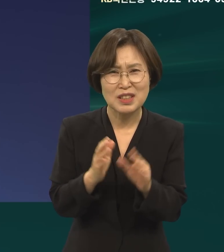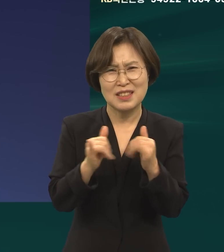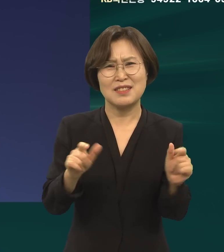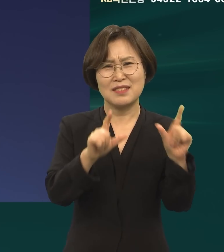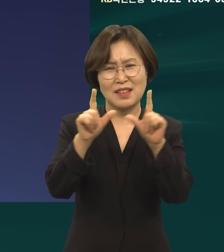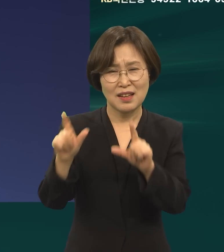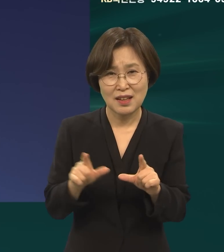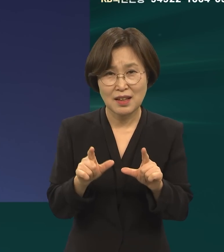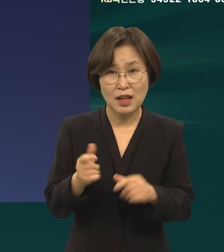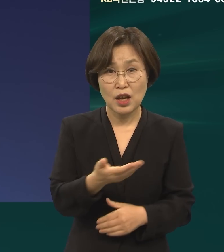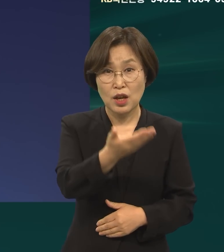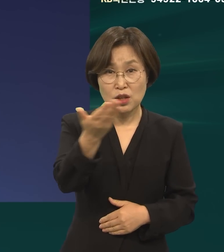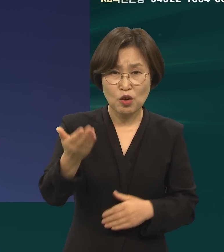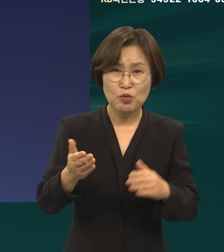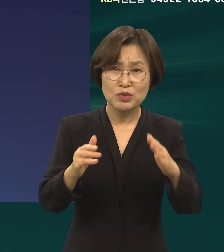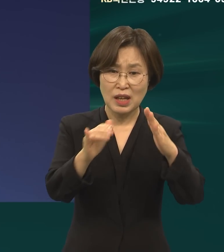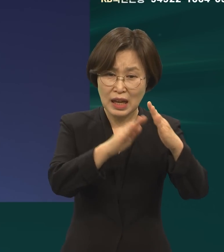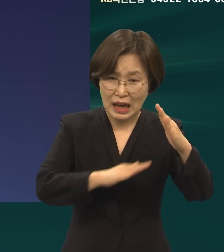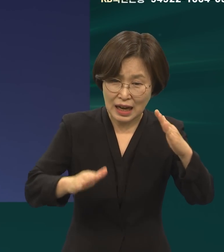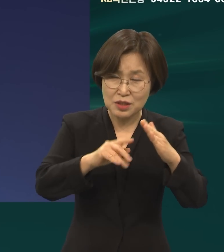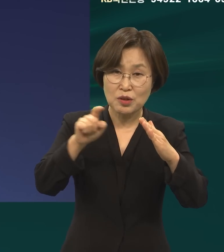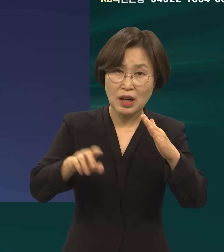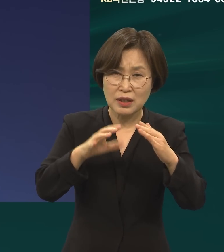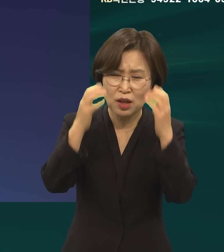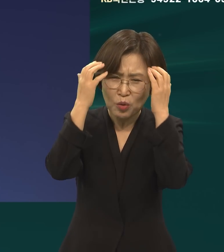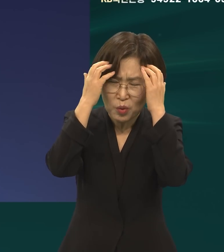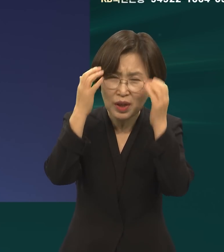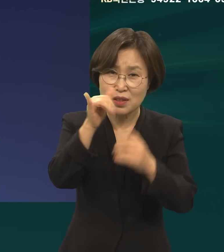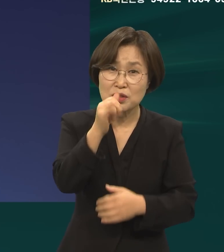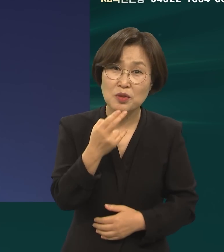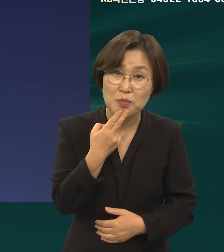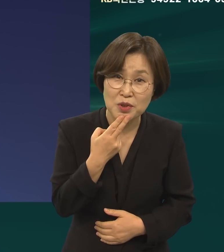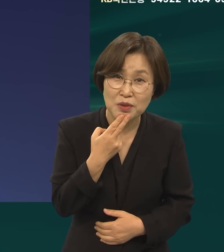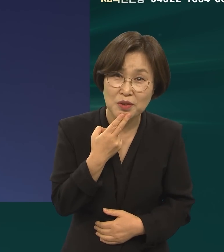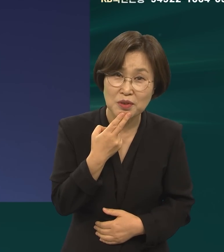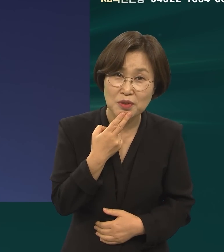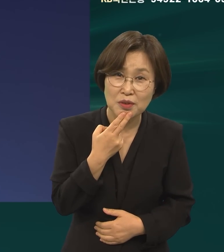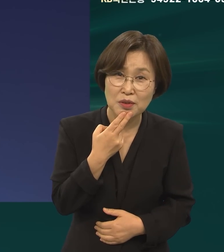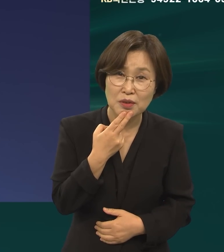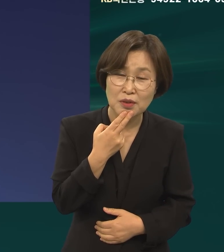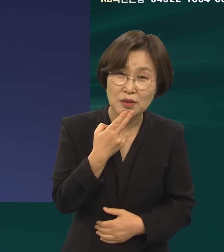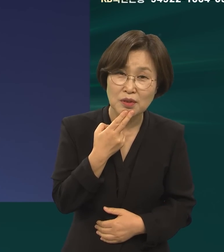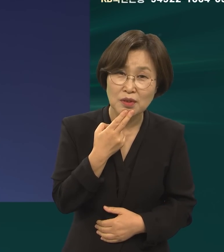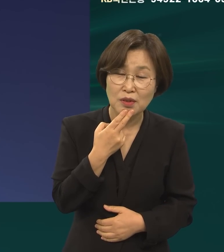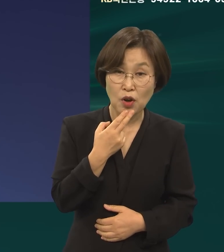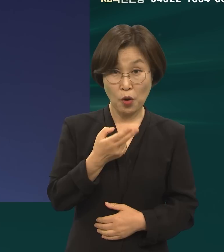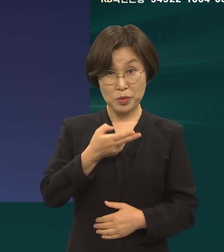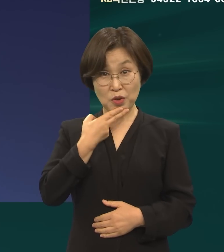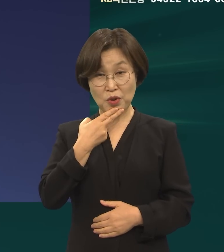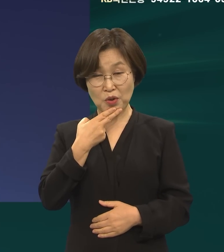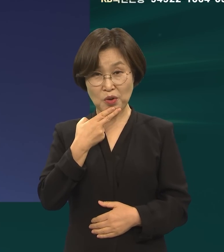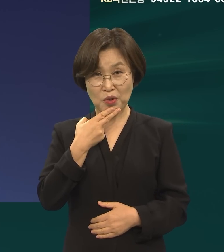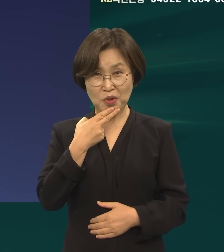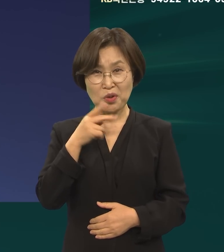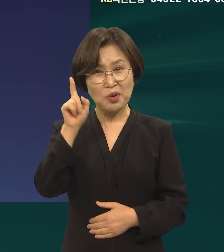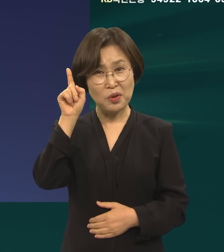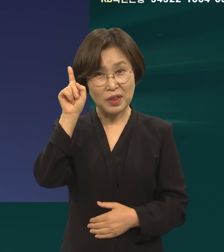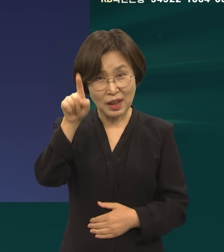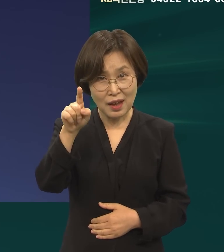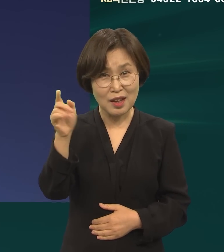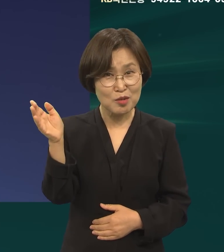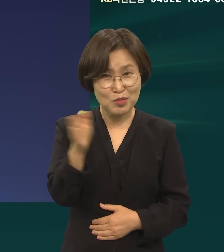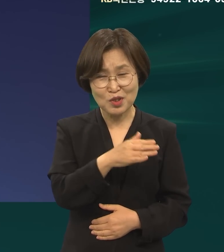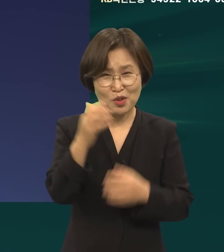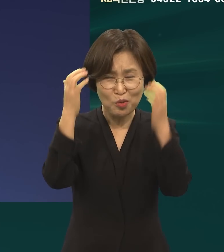여러분의 가정에 고난의 보따리들이 있어요, 없어요? 없는 분들 걱정할 필요 없어요. 내일부터 와요.